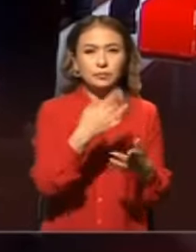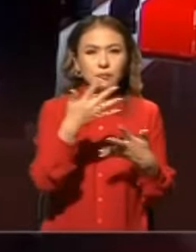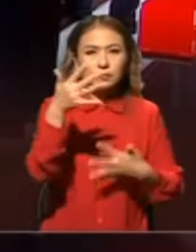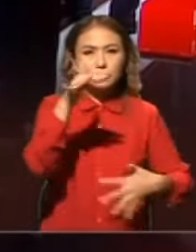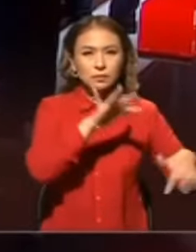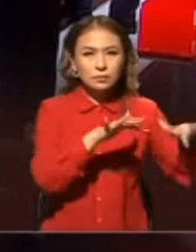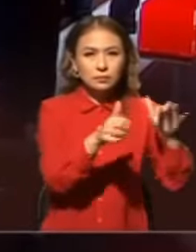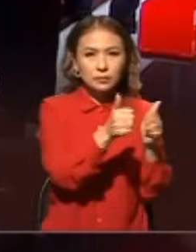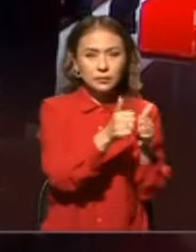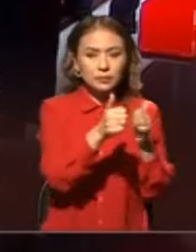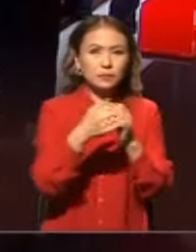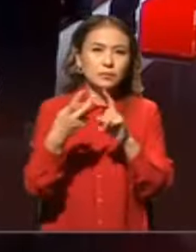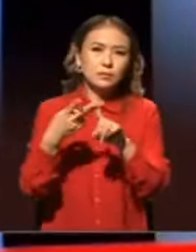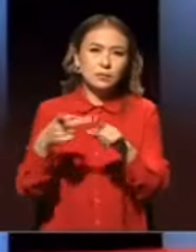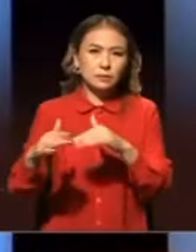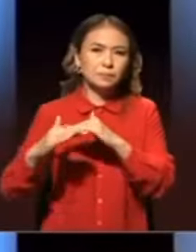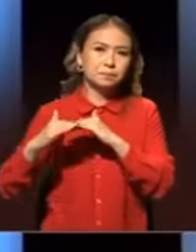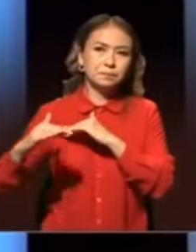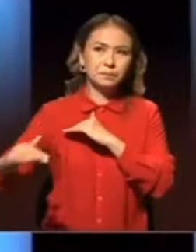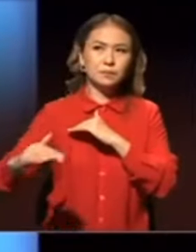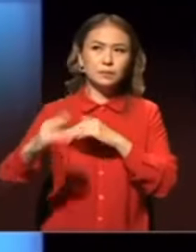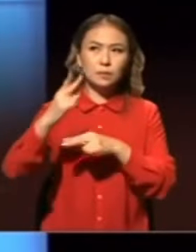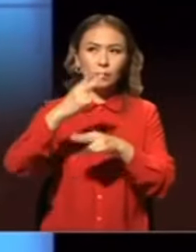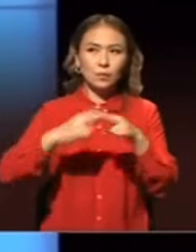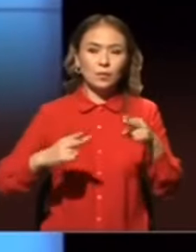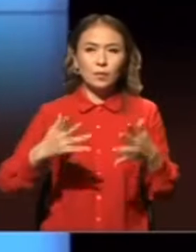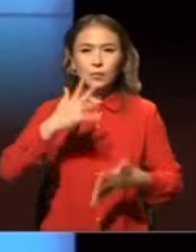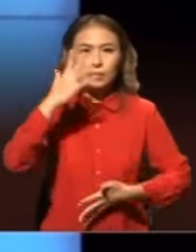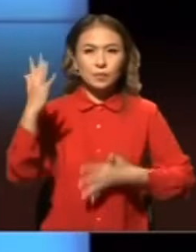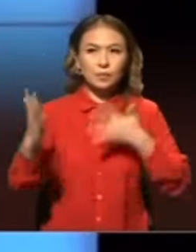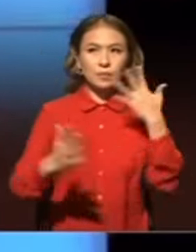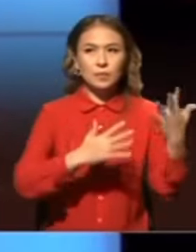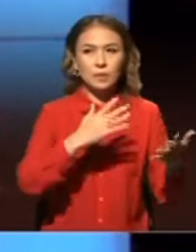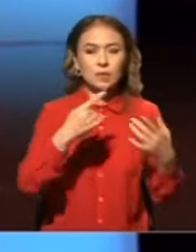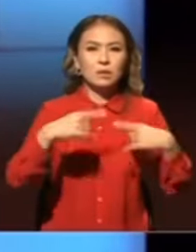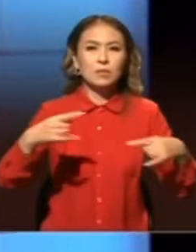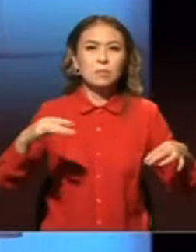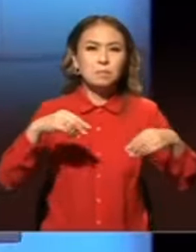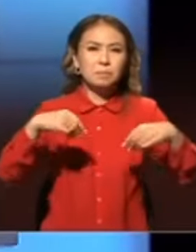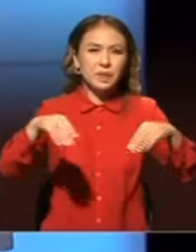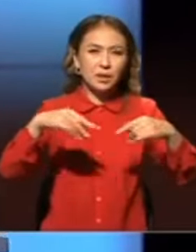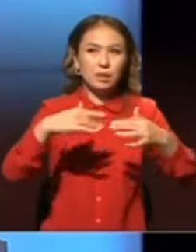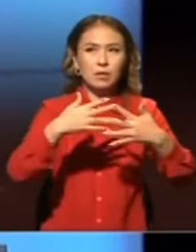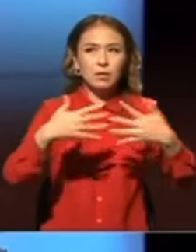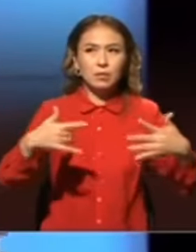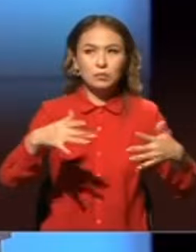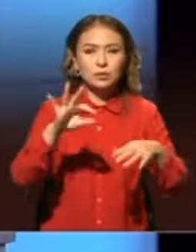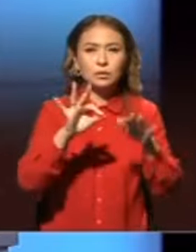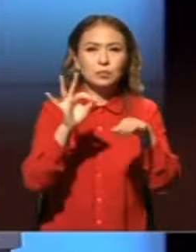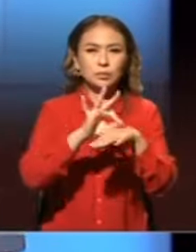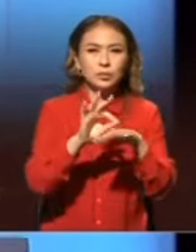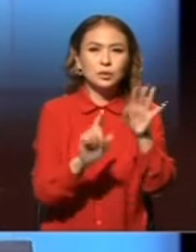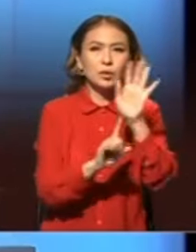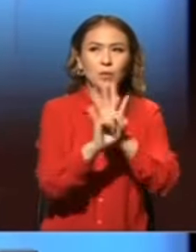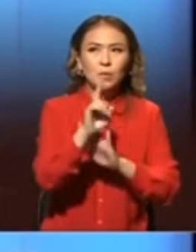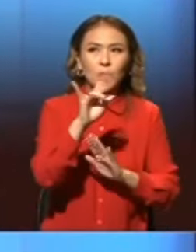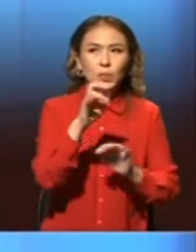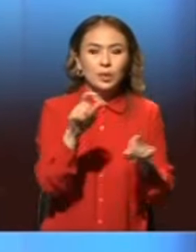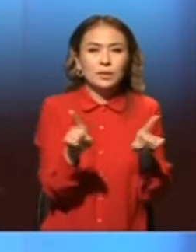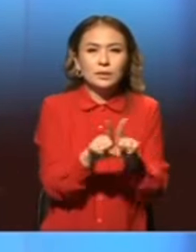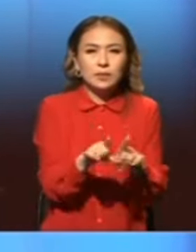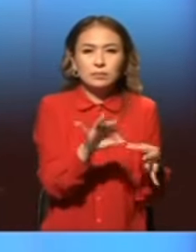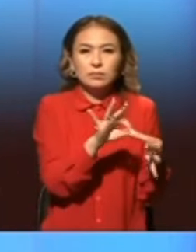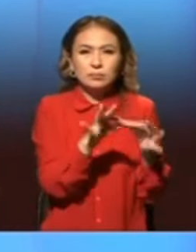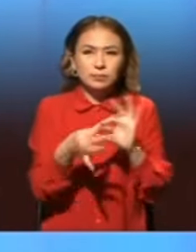бөткерінде орналасқан, екіншісі жаңа ақтау жерде. Ал жел болса, желмен әртүрлі шаң келеді, тозаң келеді, жаңа құлпына ауыра бастайды деген секілді. Сондай